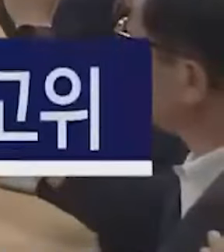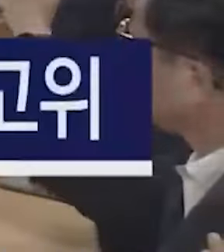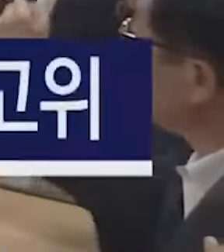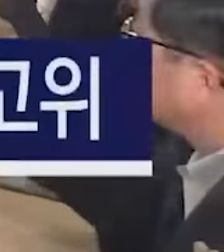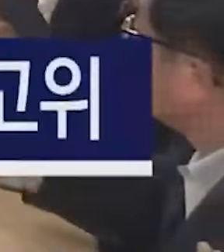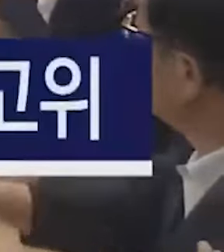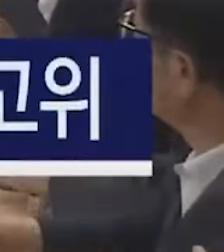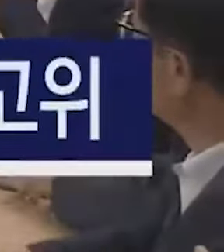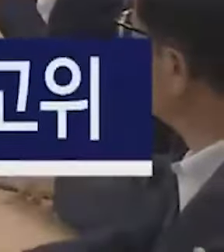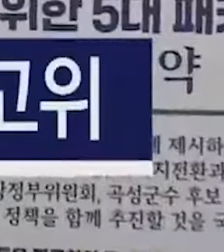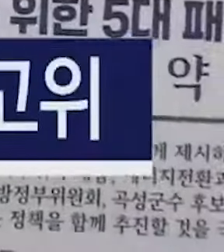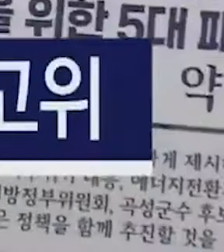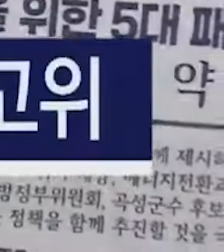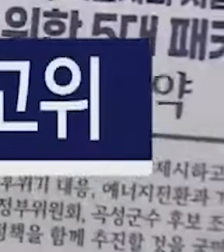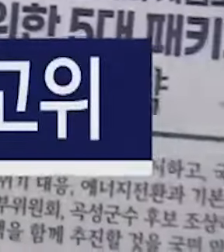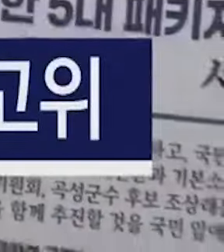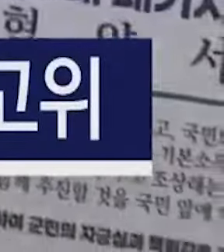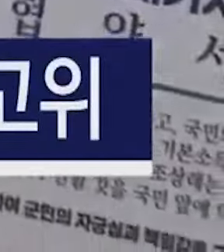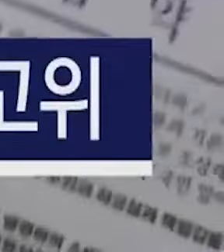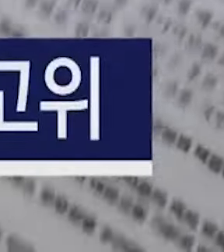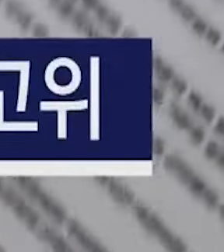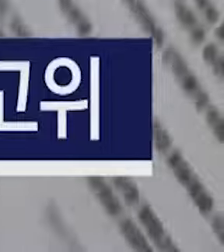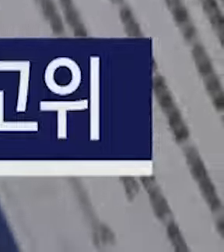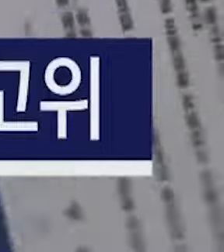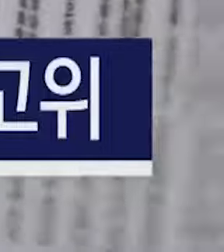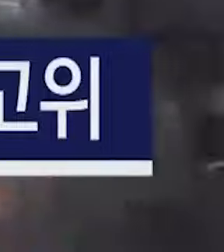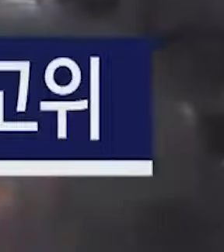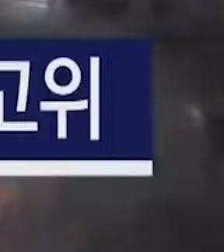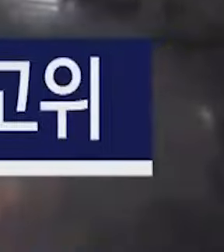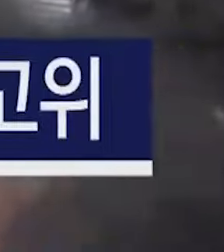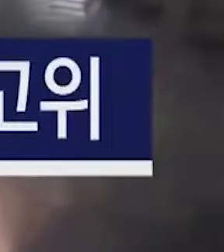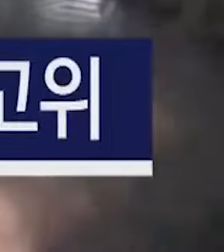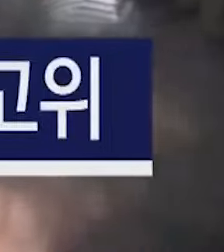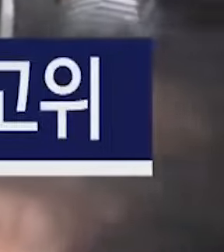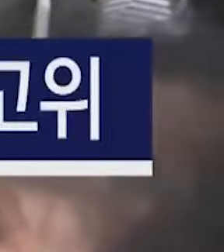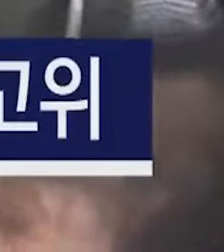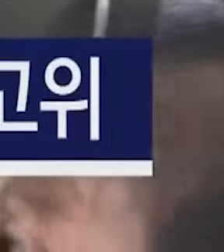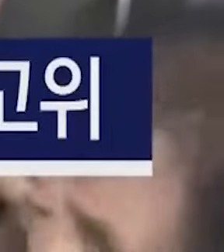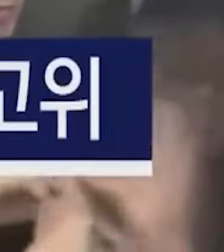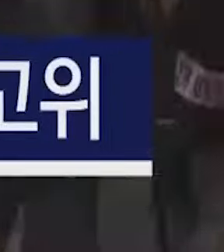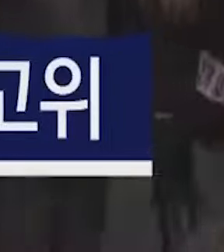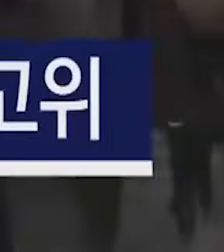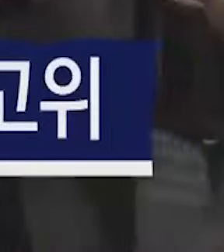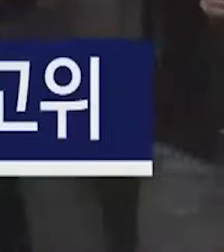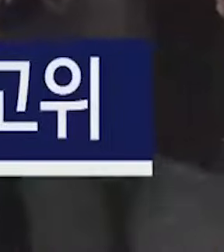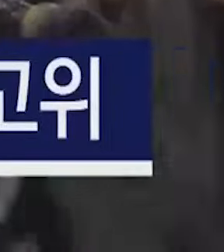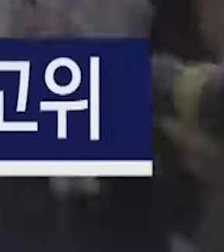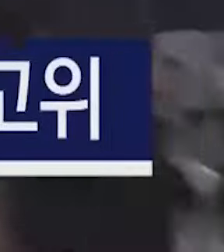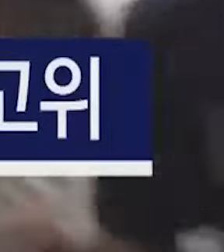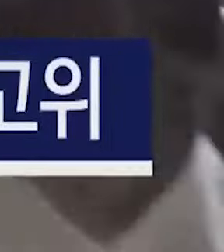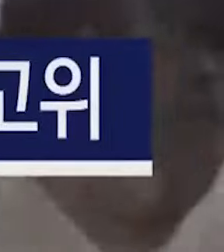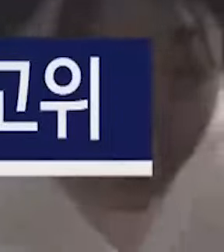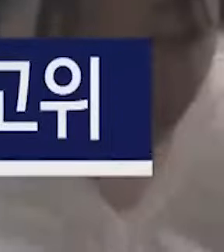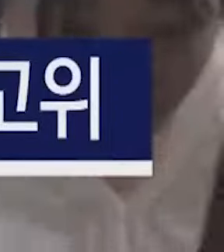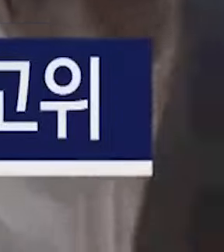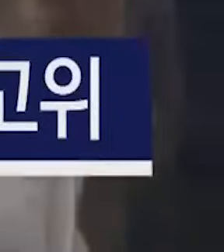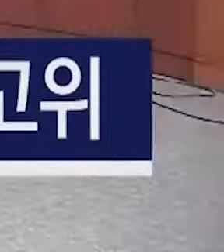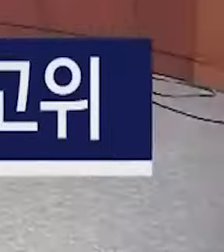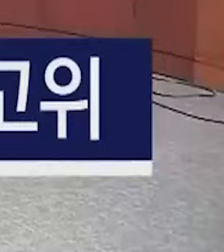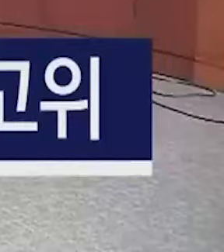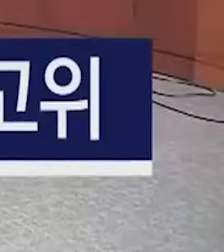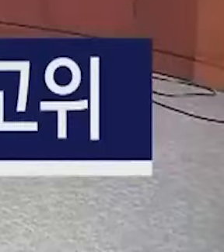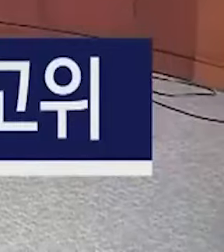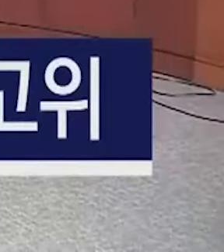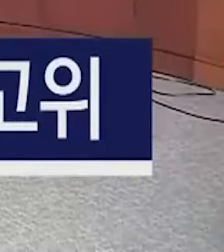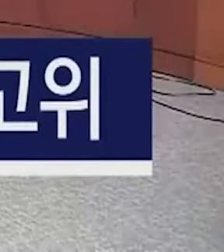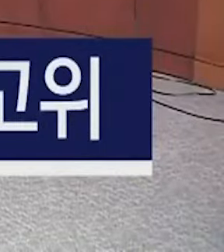이재명 민주당 대표가 10.16 재선거가 예정된 영광을 찾아 현장 최고위를 열었습니다. 이 대표는 압도적인 지지를 호소하며